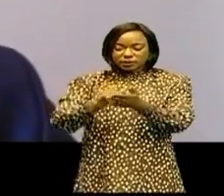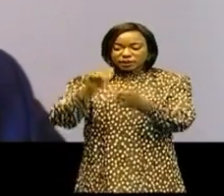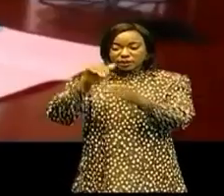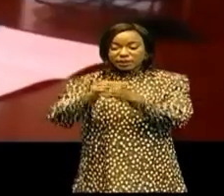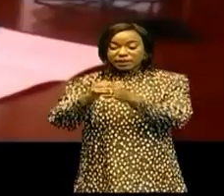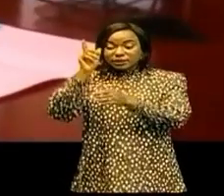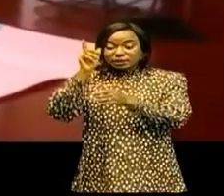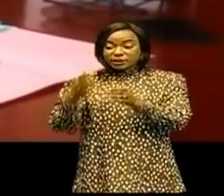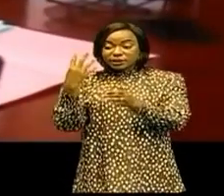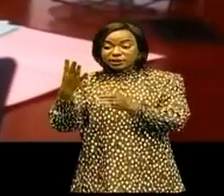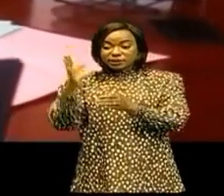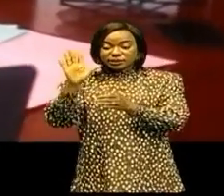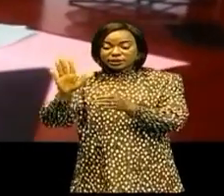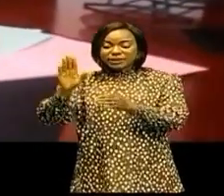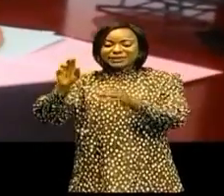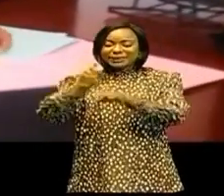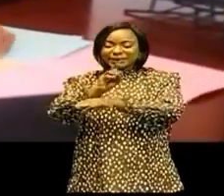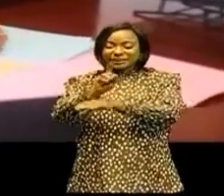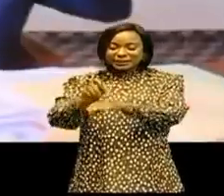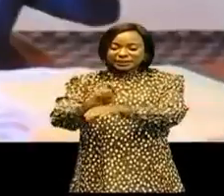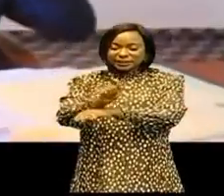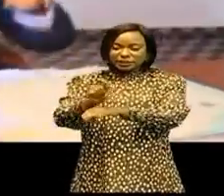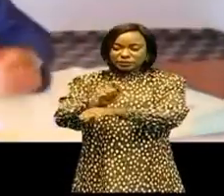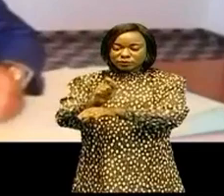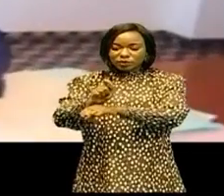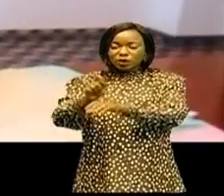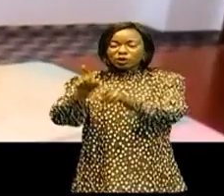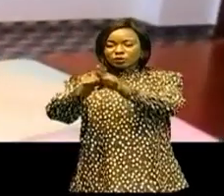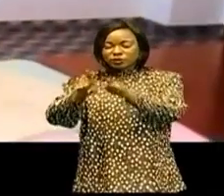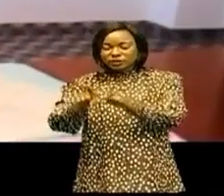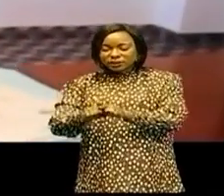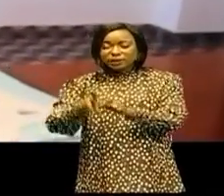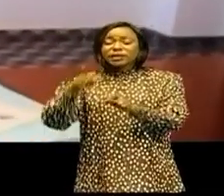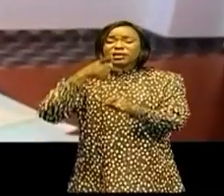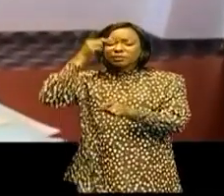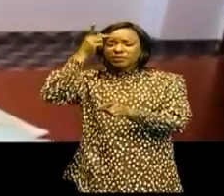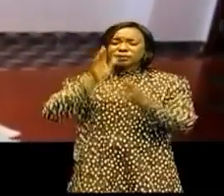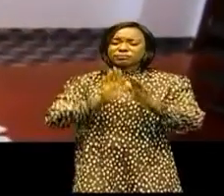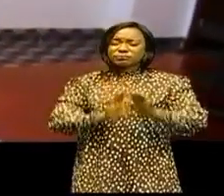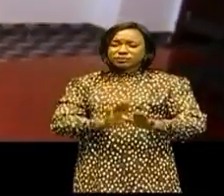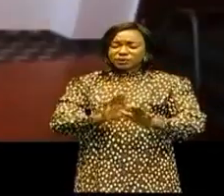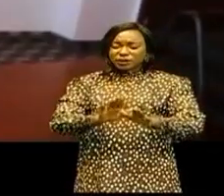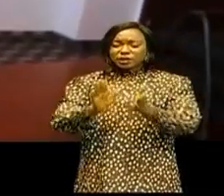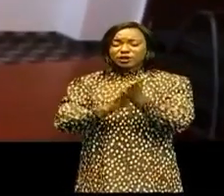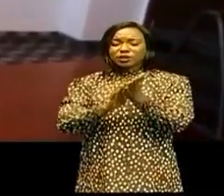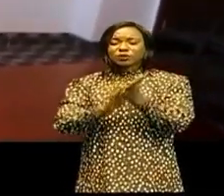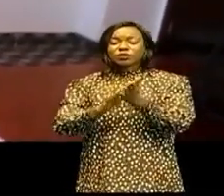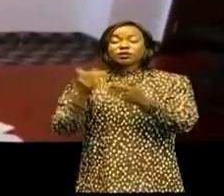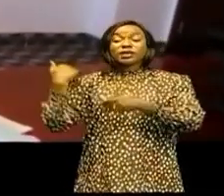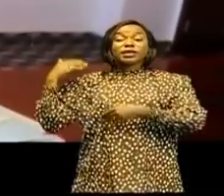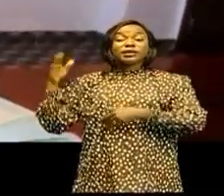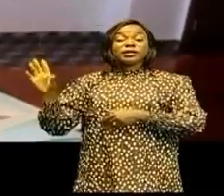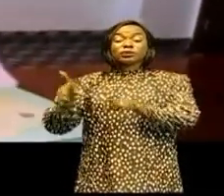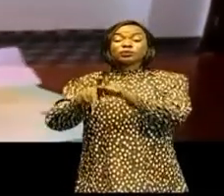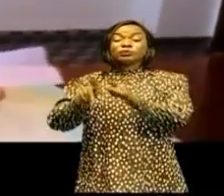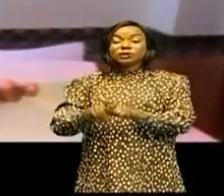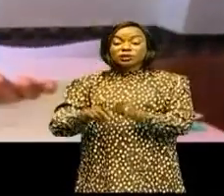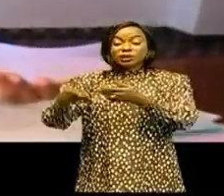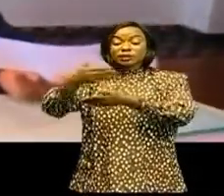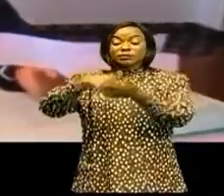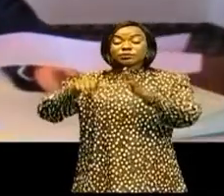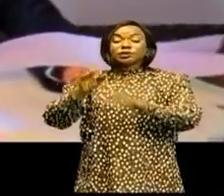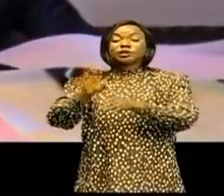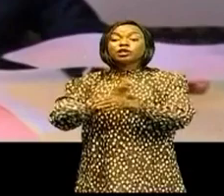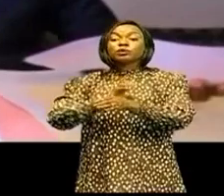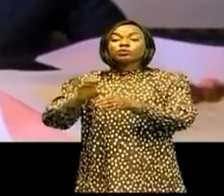territoires, la forte attente de parents et élèves des écoles publiques de l'effectivité de la reprise des